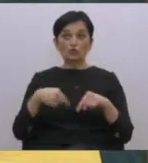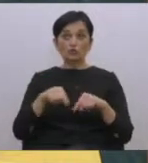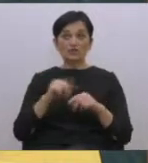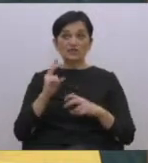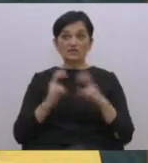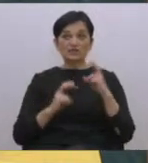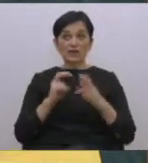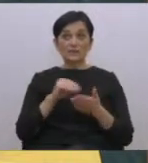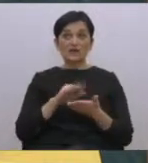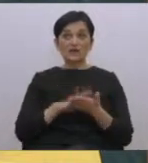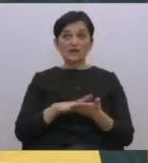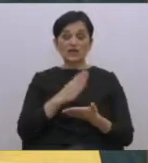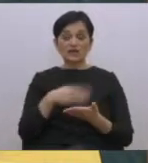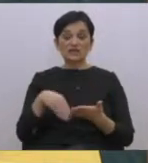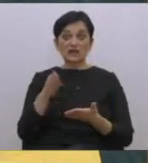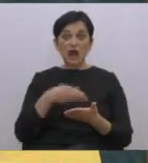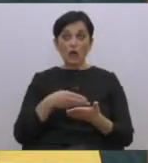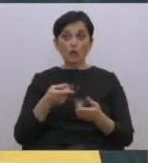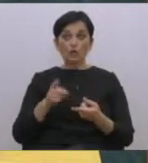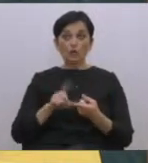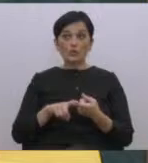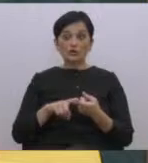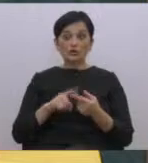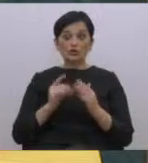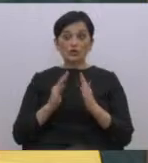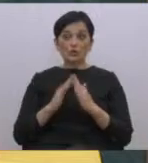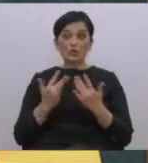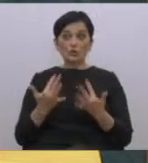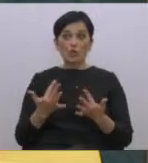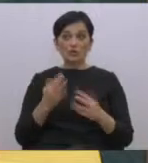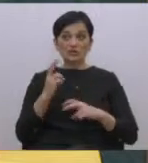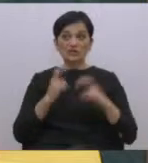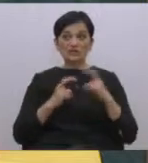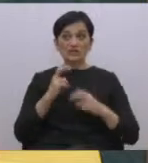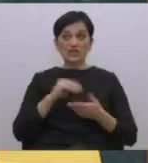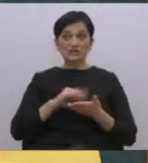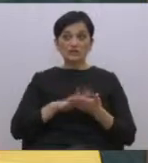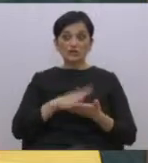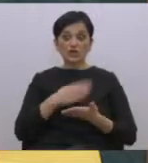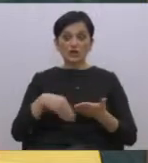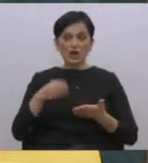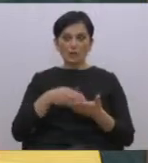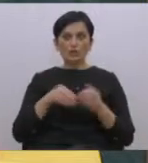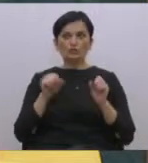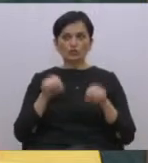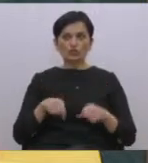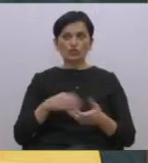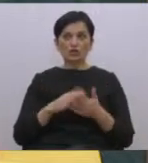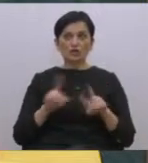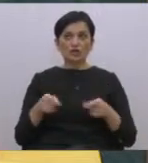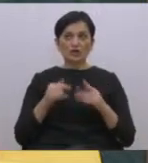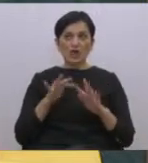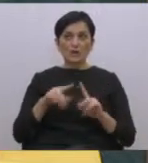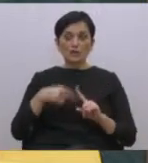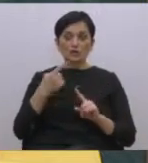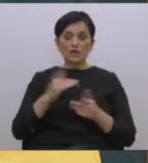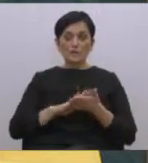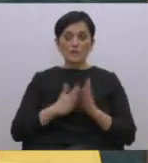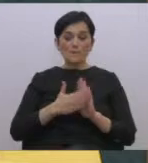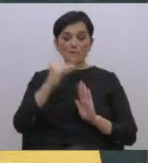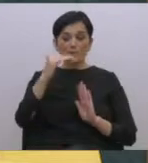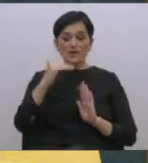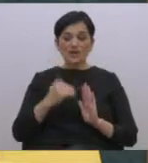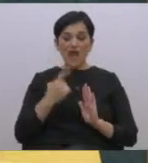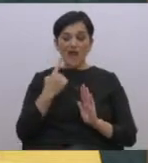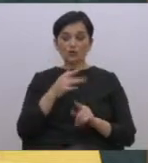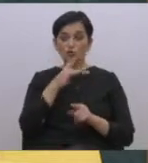sacarmos registrații, gaukme bis șesahed mothonit, sacarmos registrații, gaukme bis șesahed lebelia, ganhorcil de șemdegi pirobe bis ertroula, dar